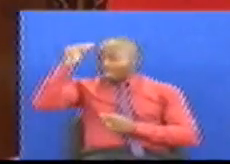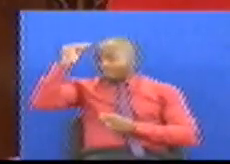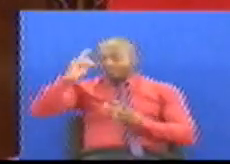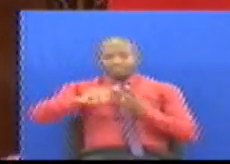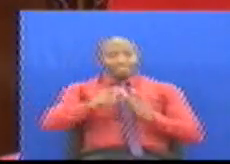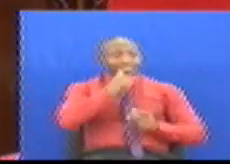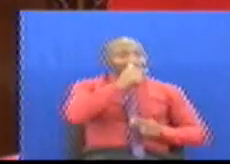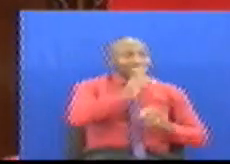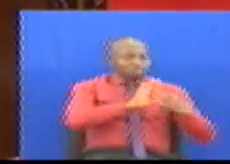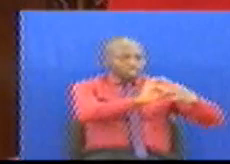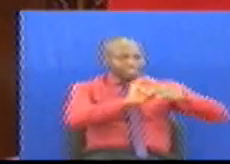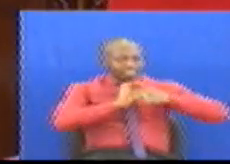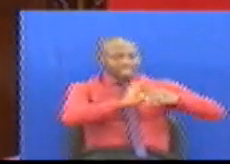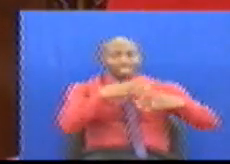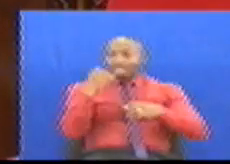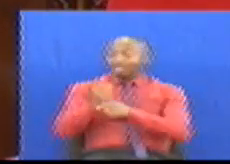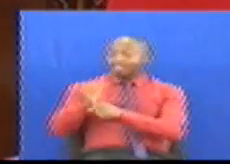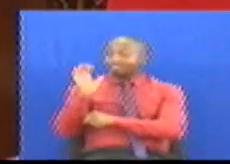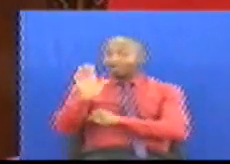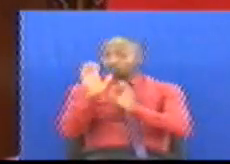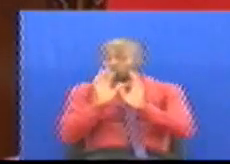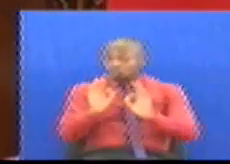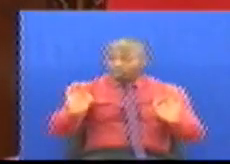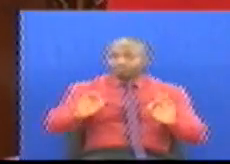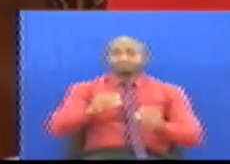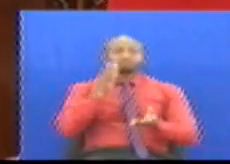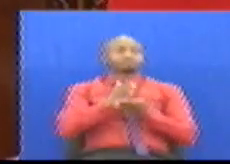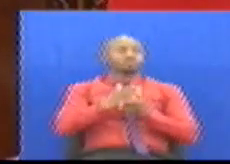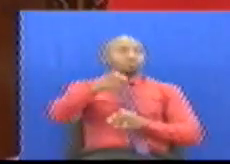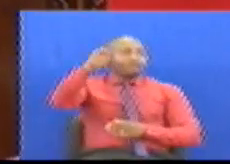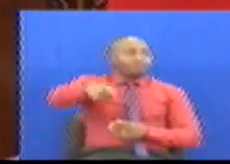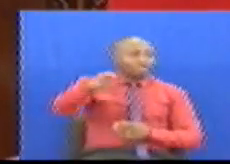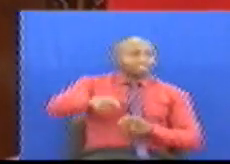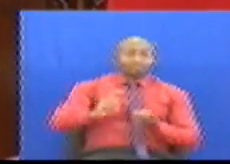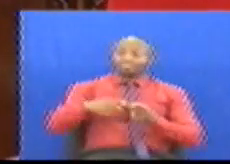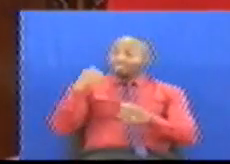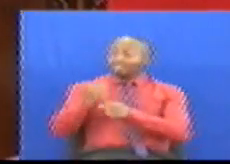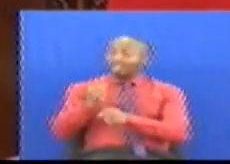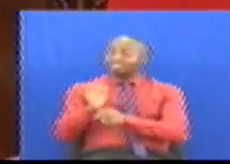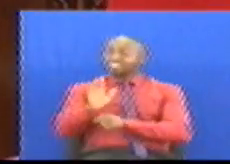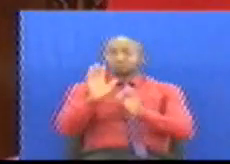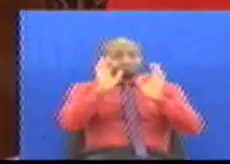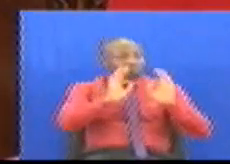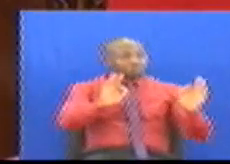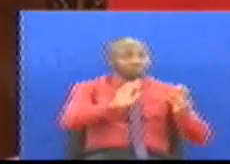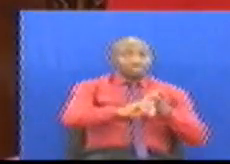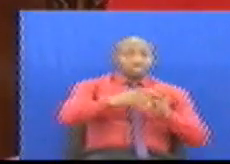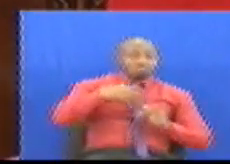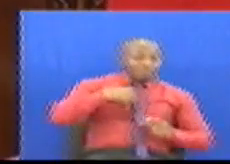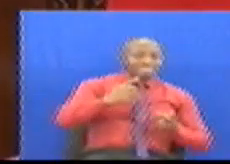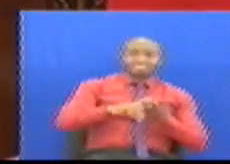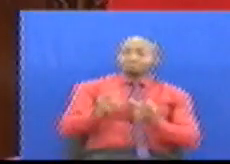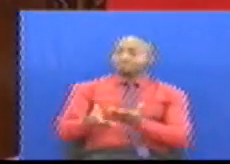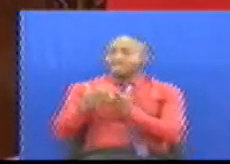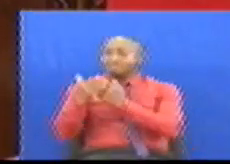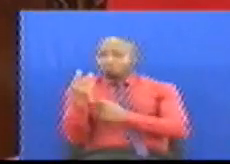wanachangiana, wanafanya kazi nzuri sana kwa sasa hivi. Kwa kweli nawapongeza kazi mnapofanya kazi yenu, waziri, naibu, manaibu